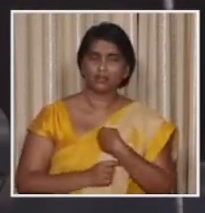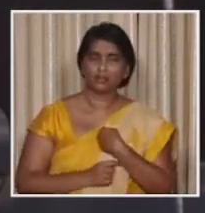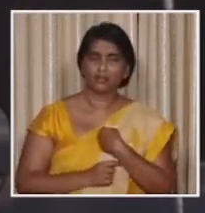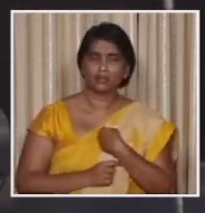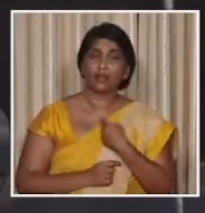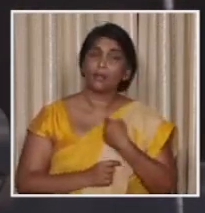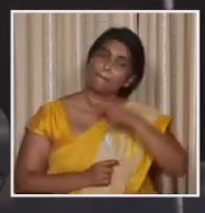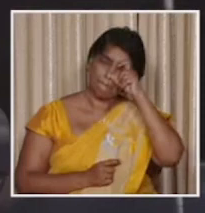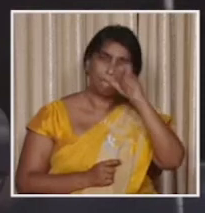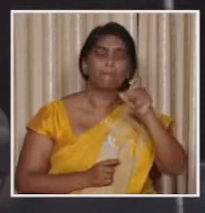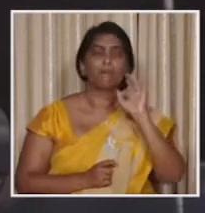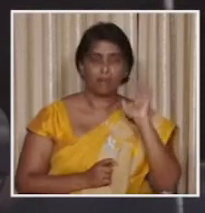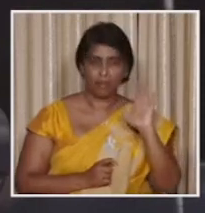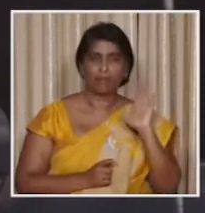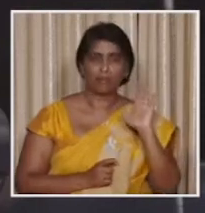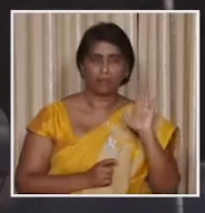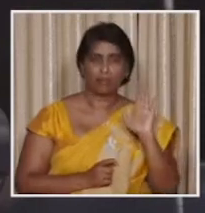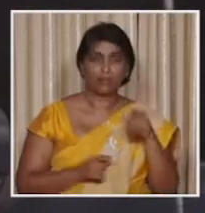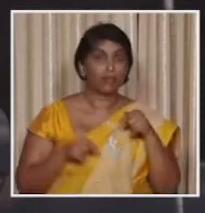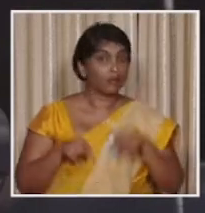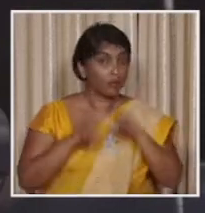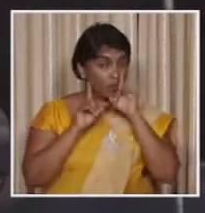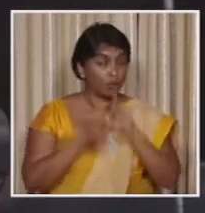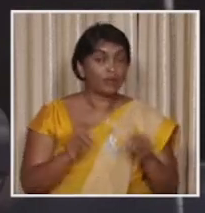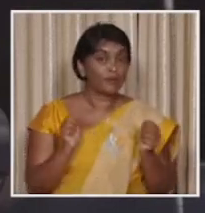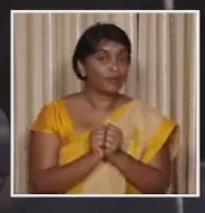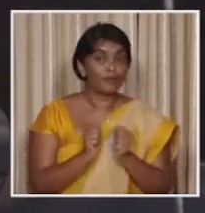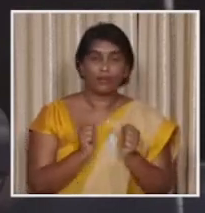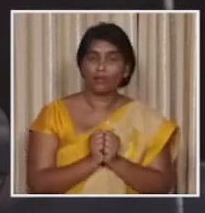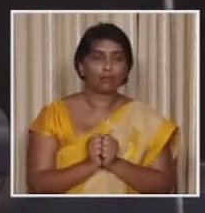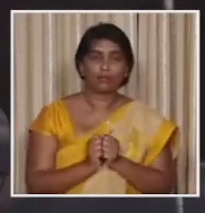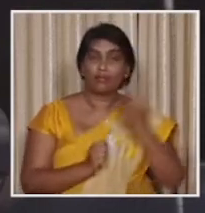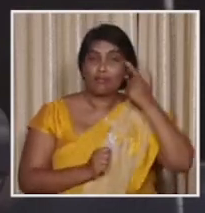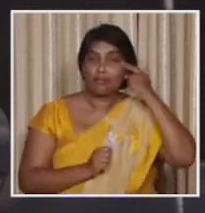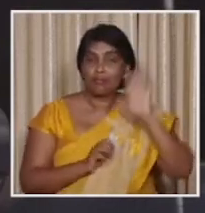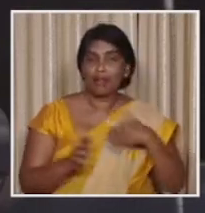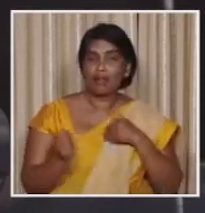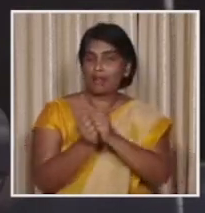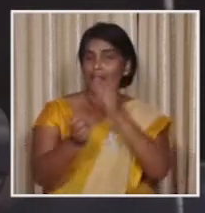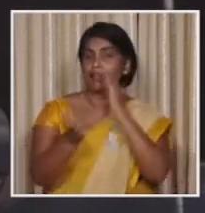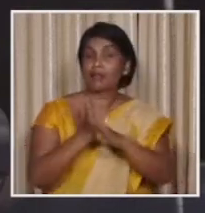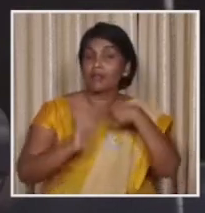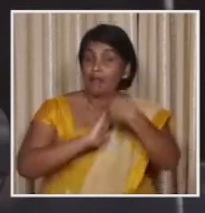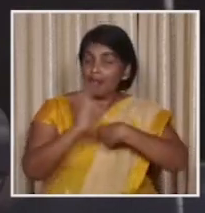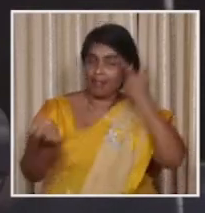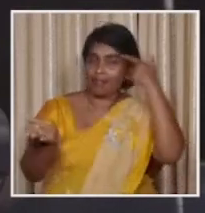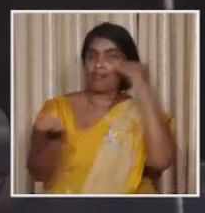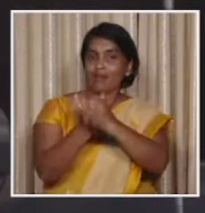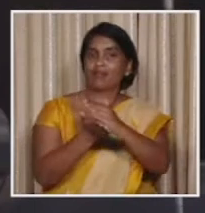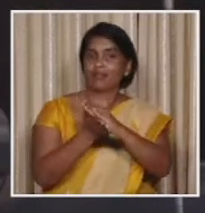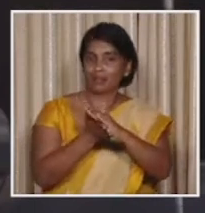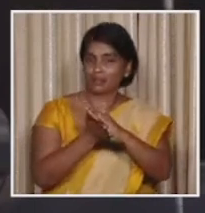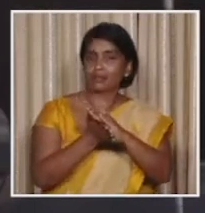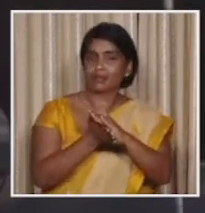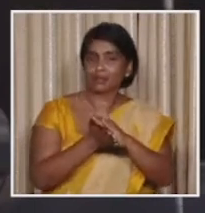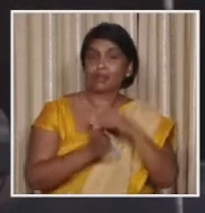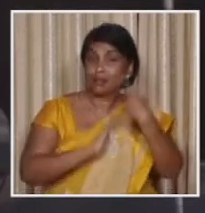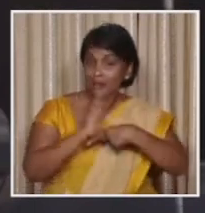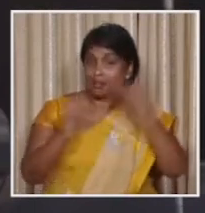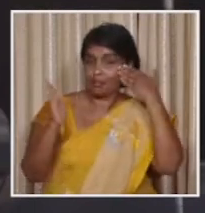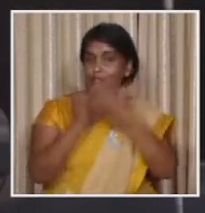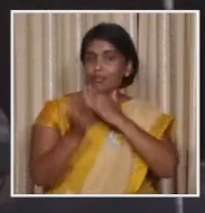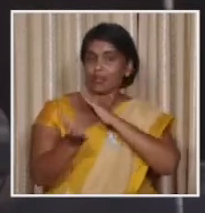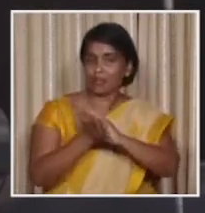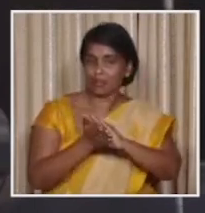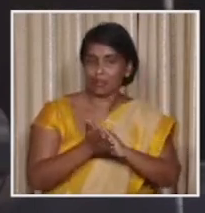අපි බලමු. හරි. මොකද මේ වැඩේ කරේ කිසිදයක් බලාපොරොත්තු වෙන්නේ නෙමෙයි රට වෙනුවෙන් කරේ. රට වෙනුවෙන් මේ